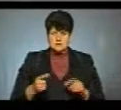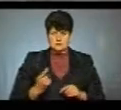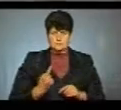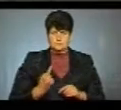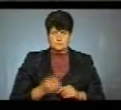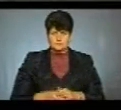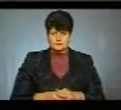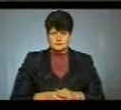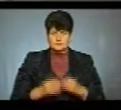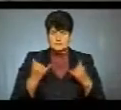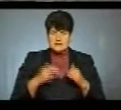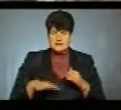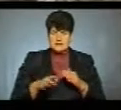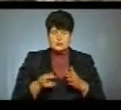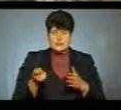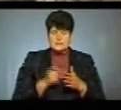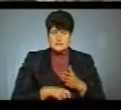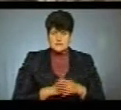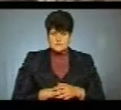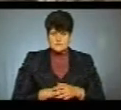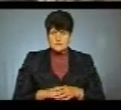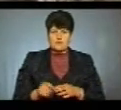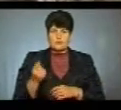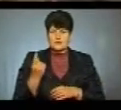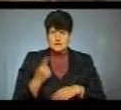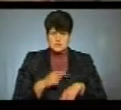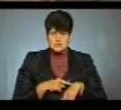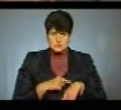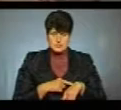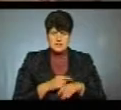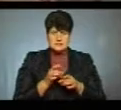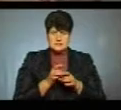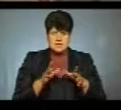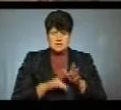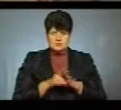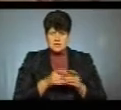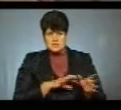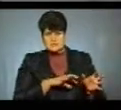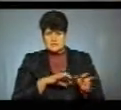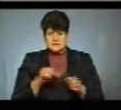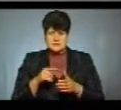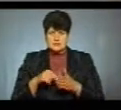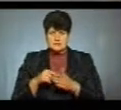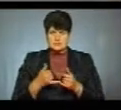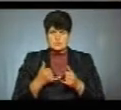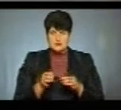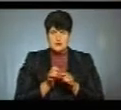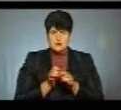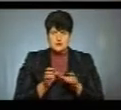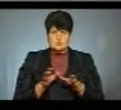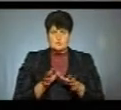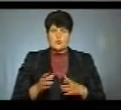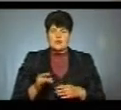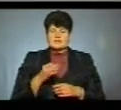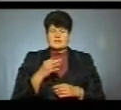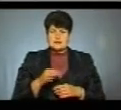охороною. Зараз територія закрита. Об 11 годині снаряди почали вивозити за місто для розмінування,